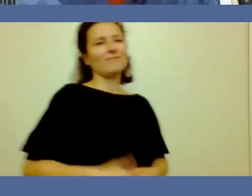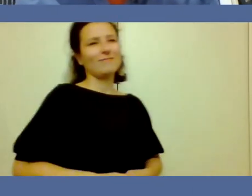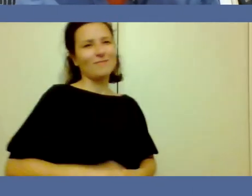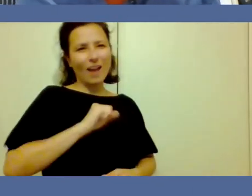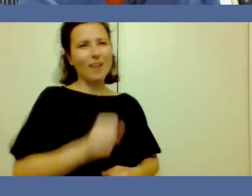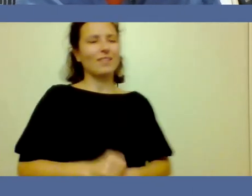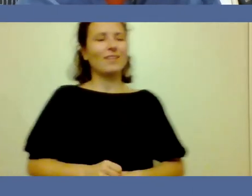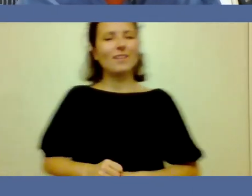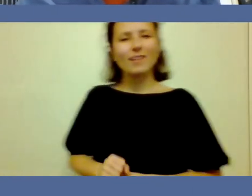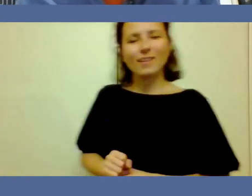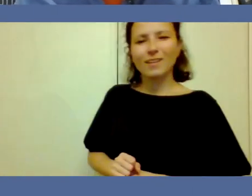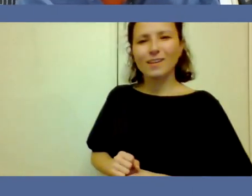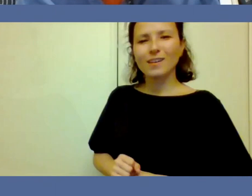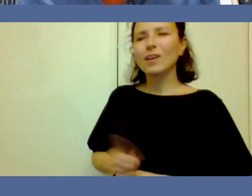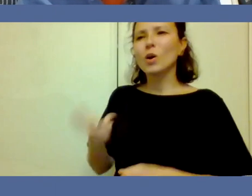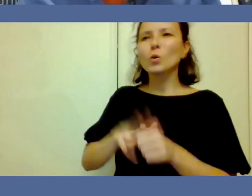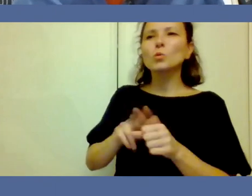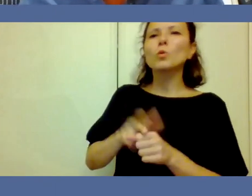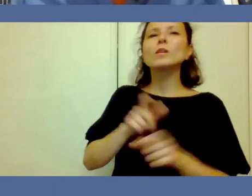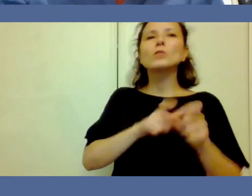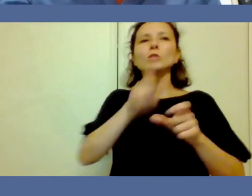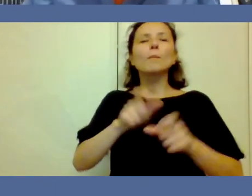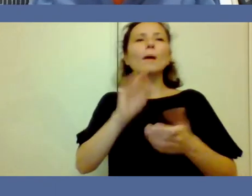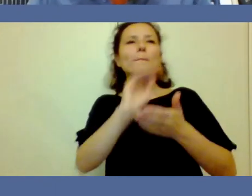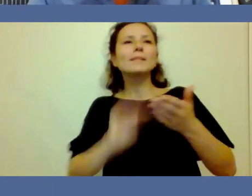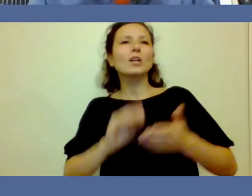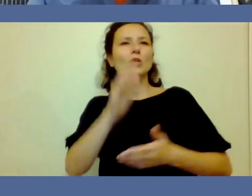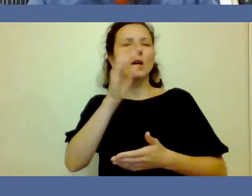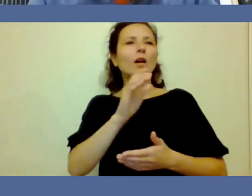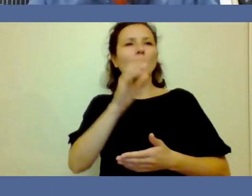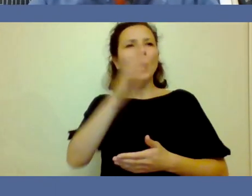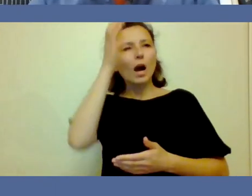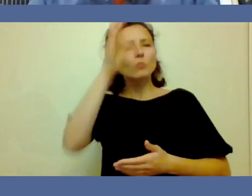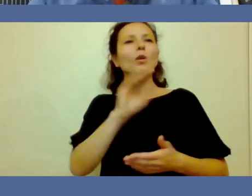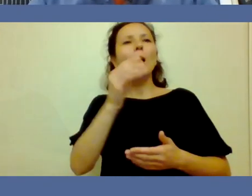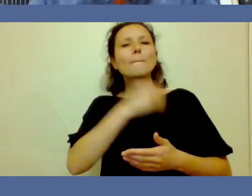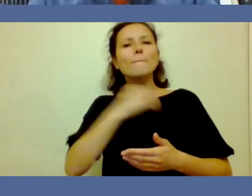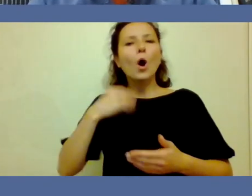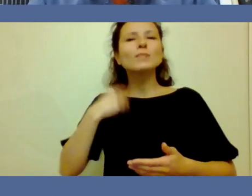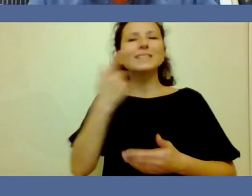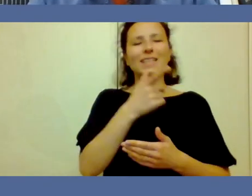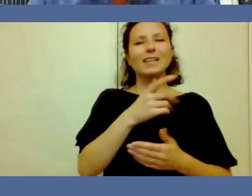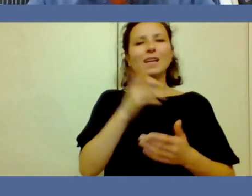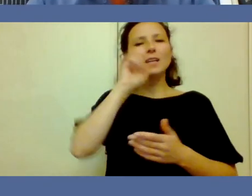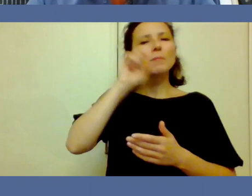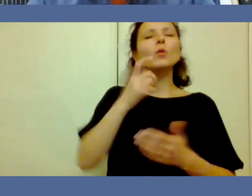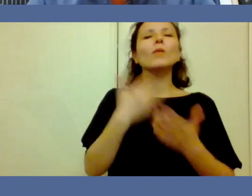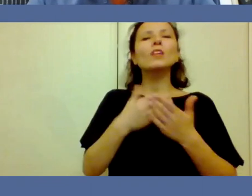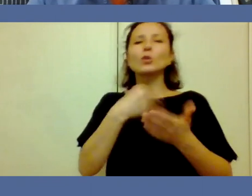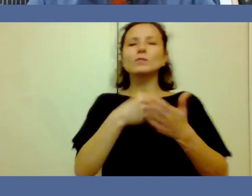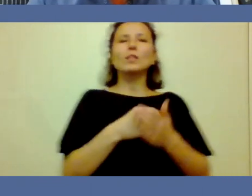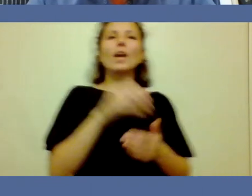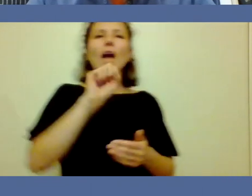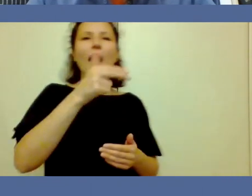którego z polskich pisarzy kryminałów pani ceni i za co? Anna Kańtoch, za oryginalność